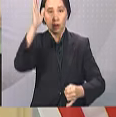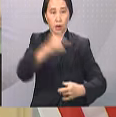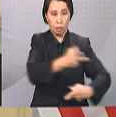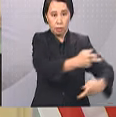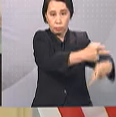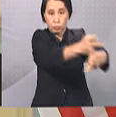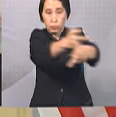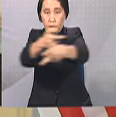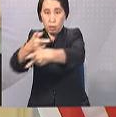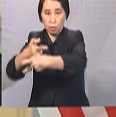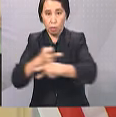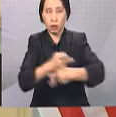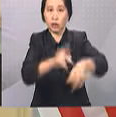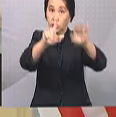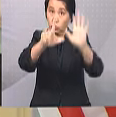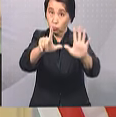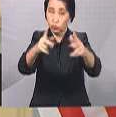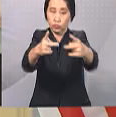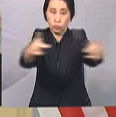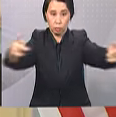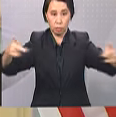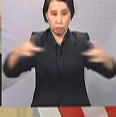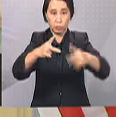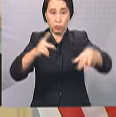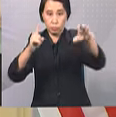seluruh kawasan. Jadi saya harap